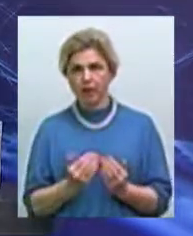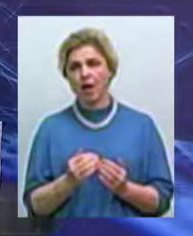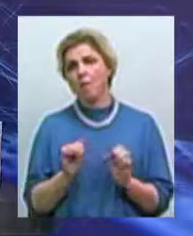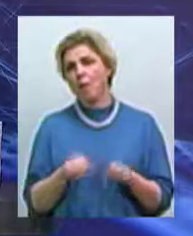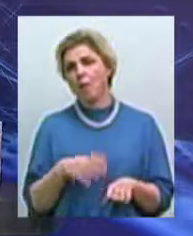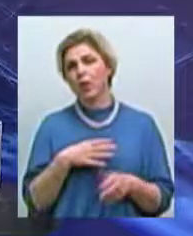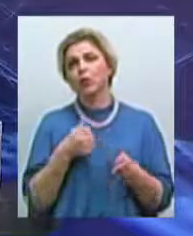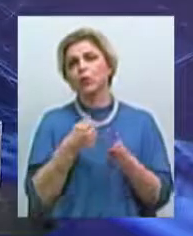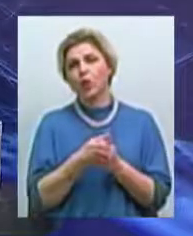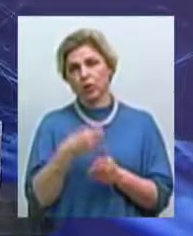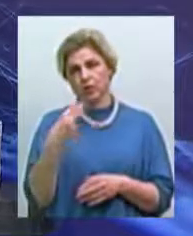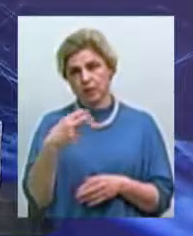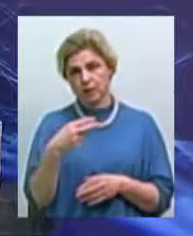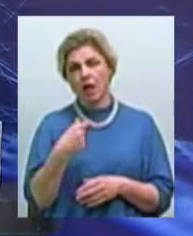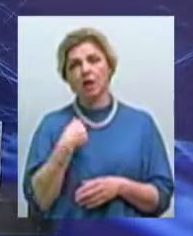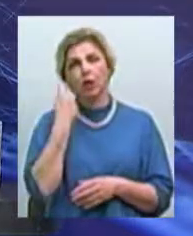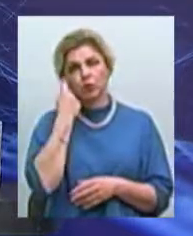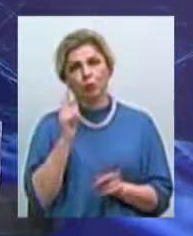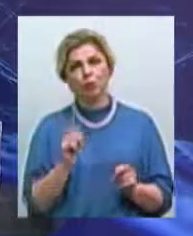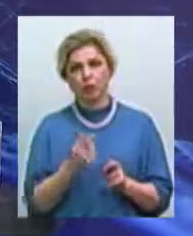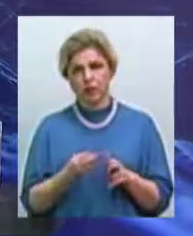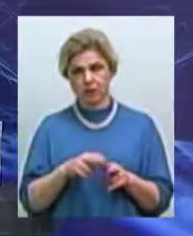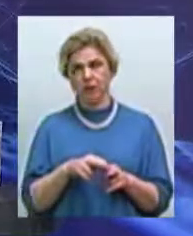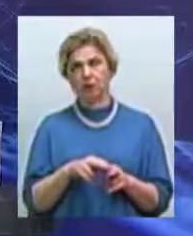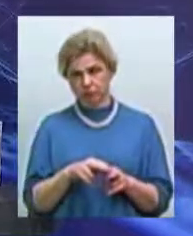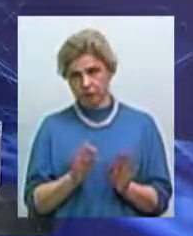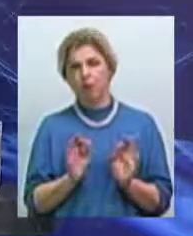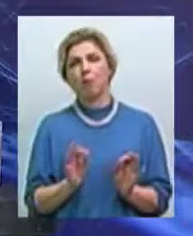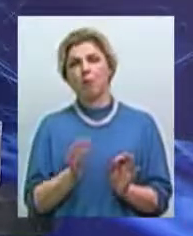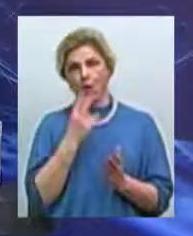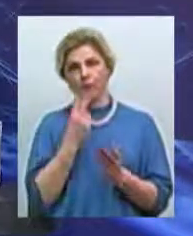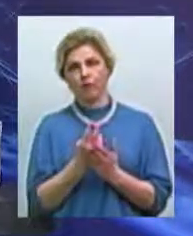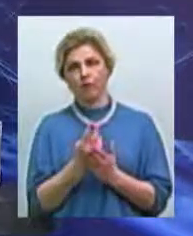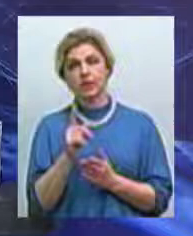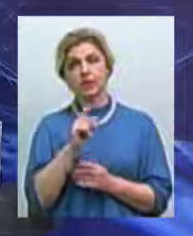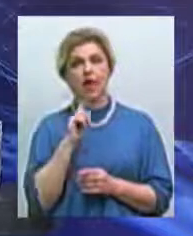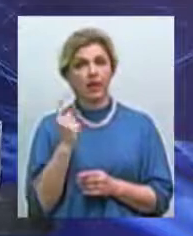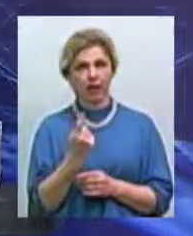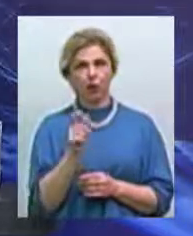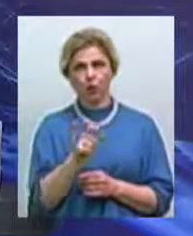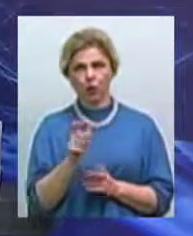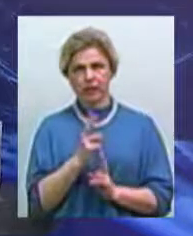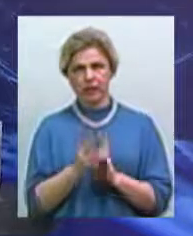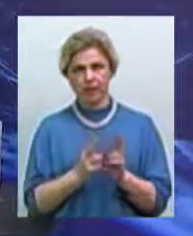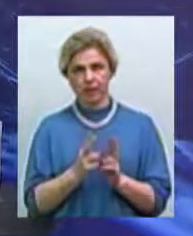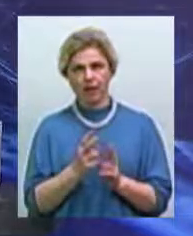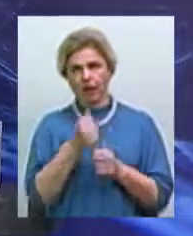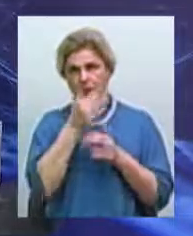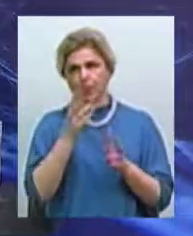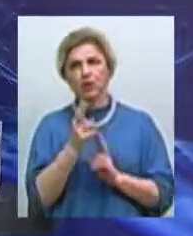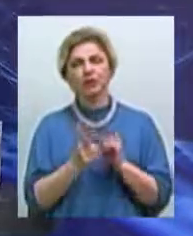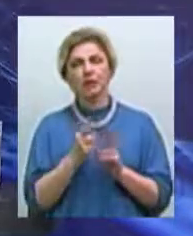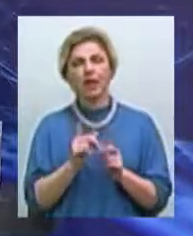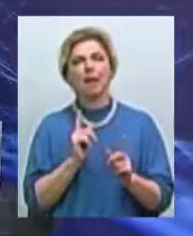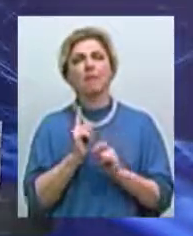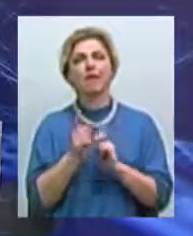20 матеріалів. Я вважаю, що це дуже показово, що за рік люди змінюються. Вони не можуть змінити перевізники,